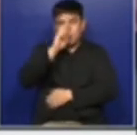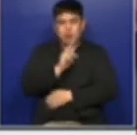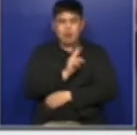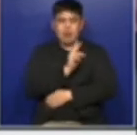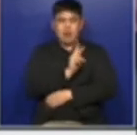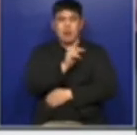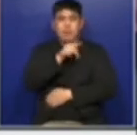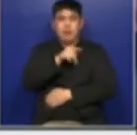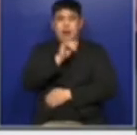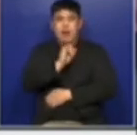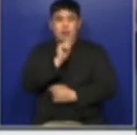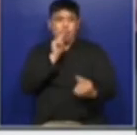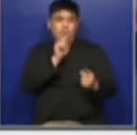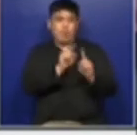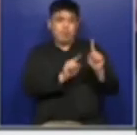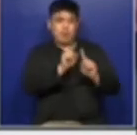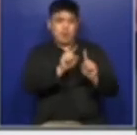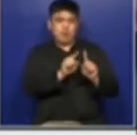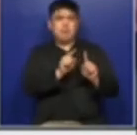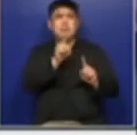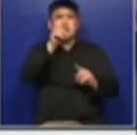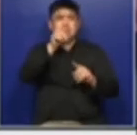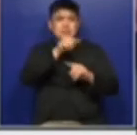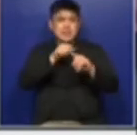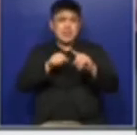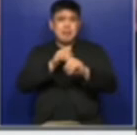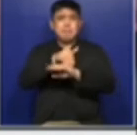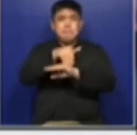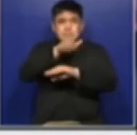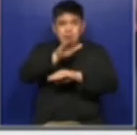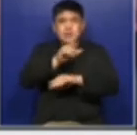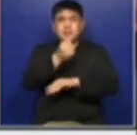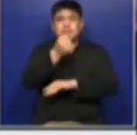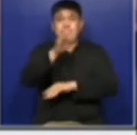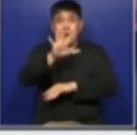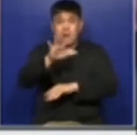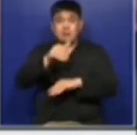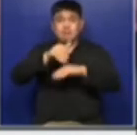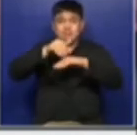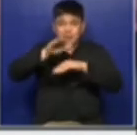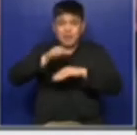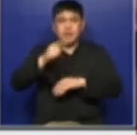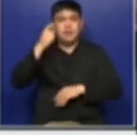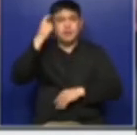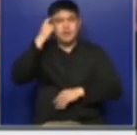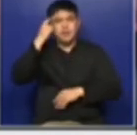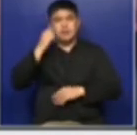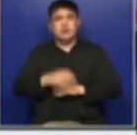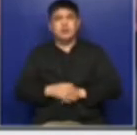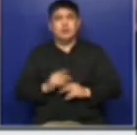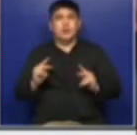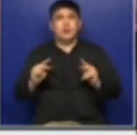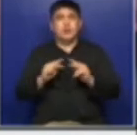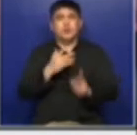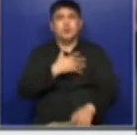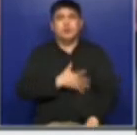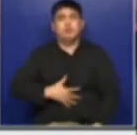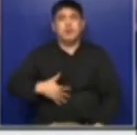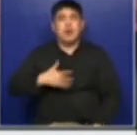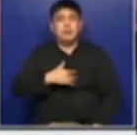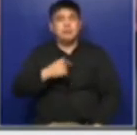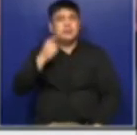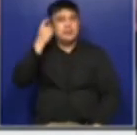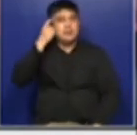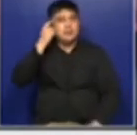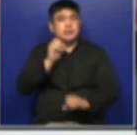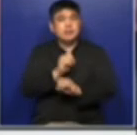าต้องมากกว่า 15% นะครับสรุปแล้วก็คือว่าทางสาธารณสุขเนี่ยจะต้องมี KPI ที่ชั